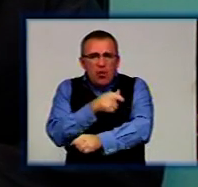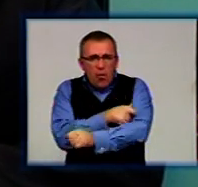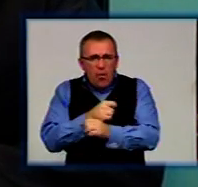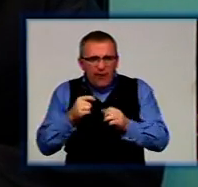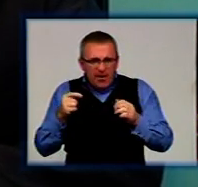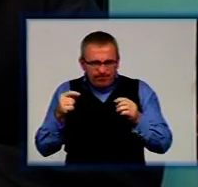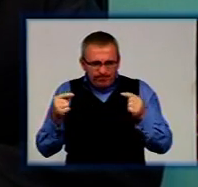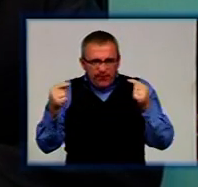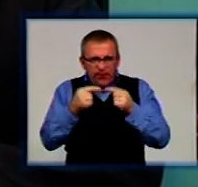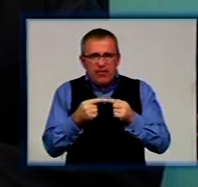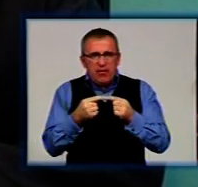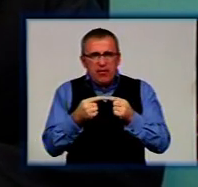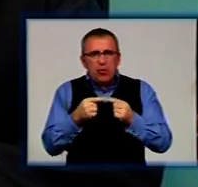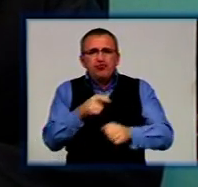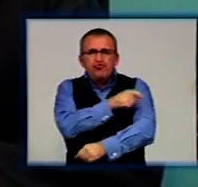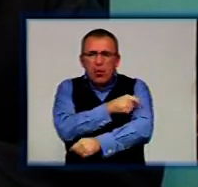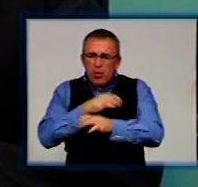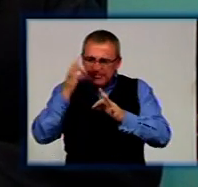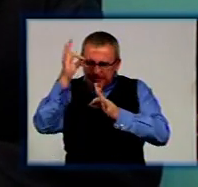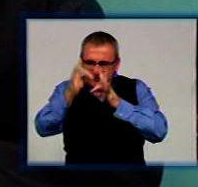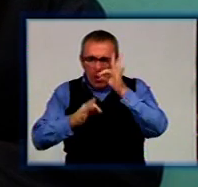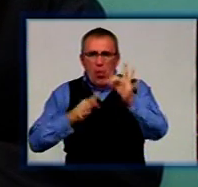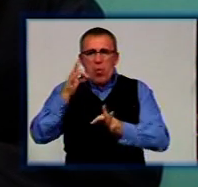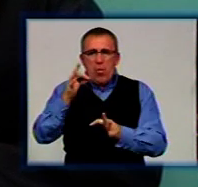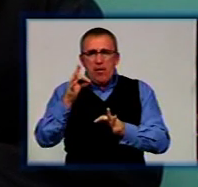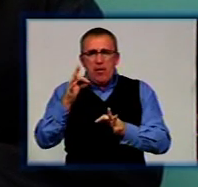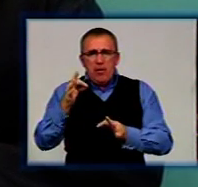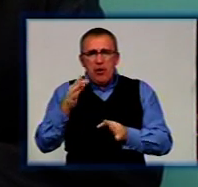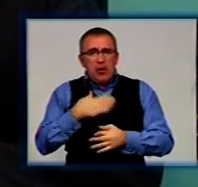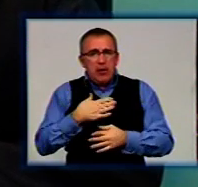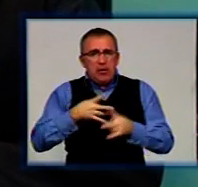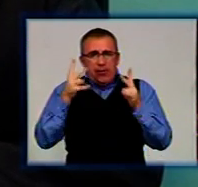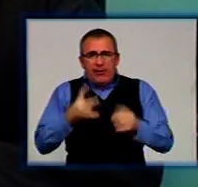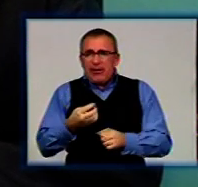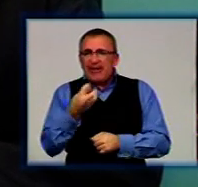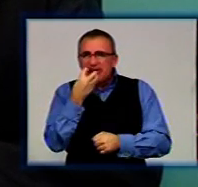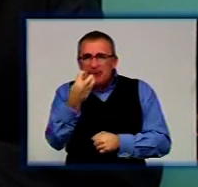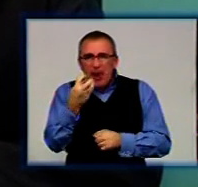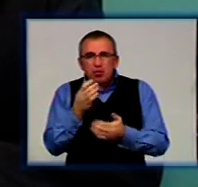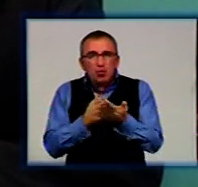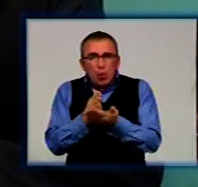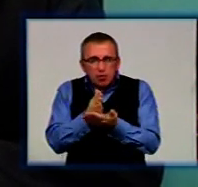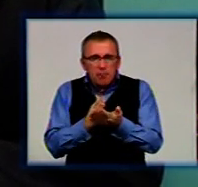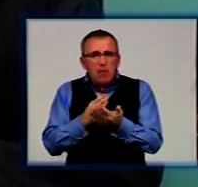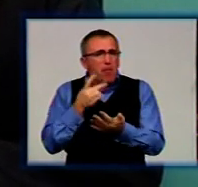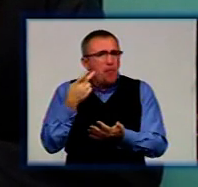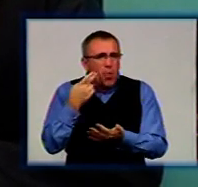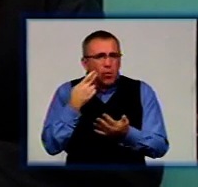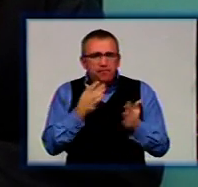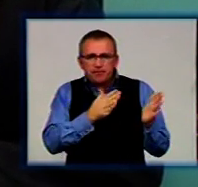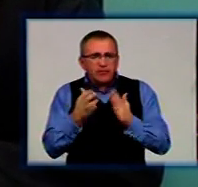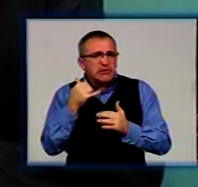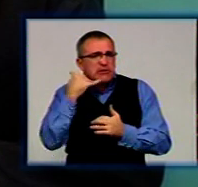які чергують цілодобово. Також наша аварійна диспетчерська служба постійно на